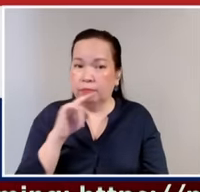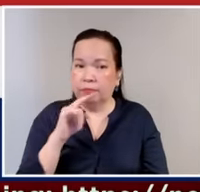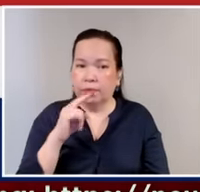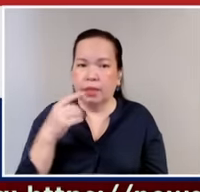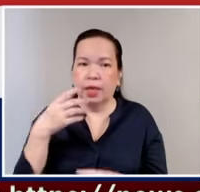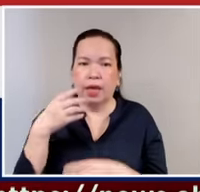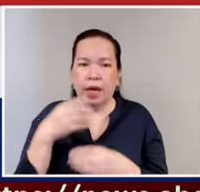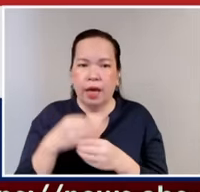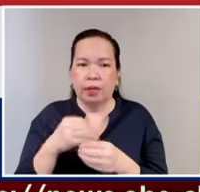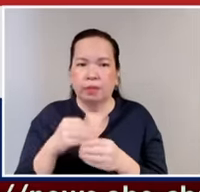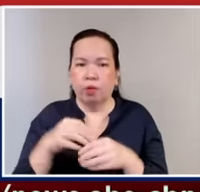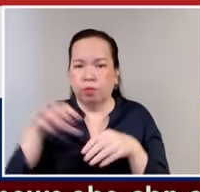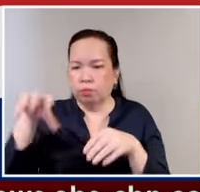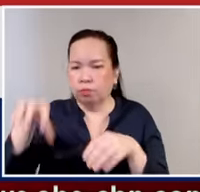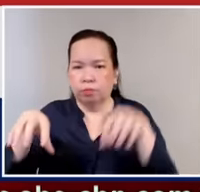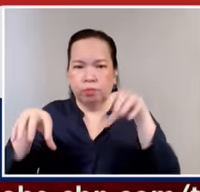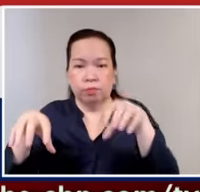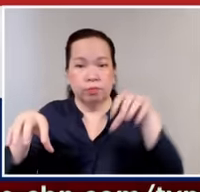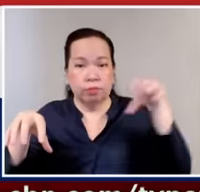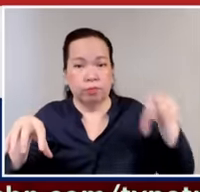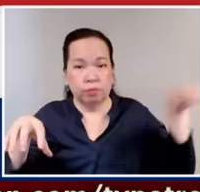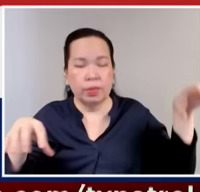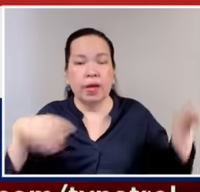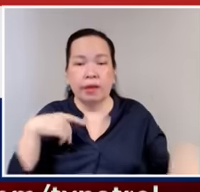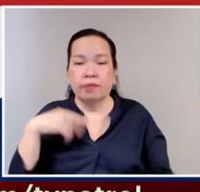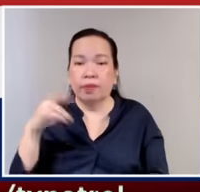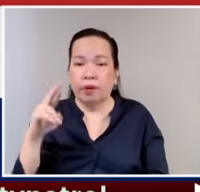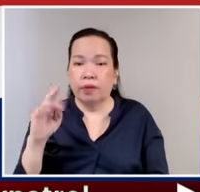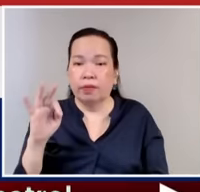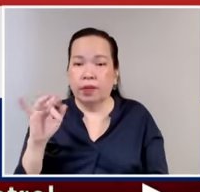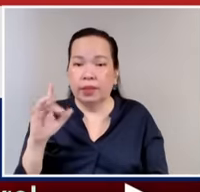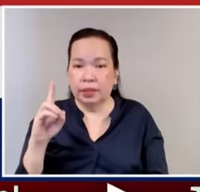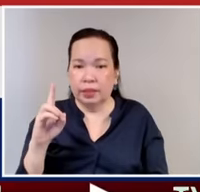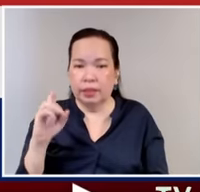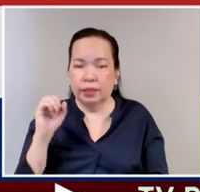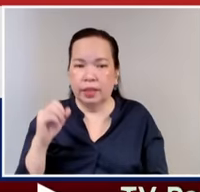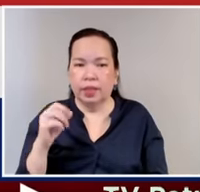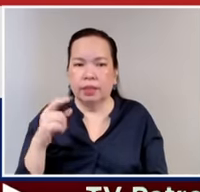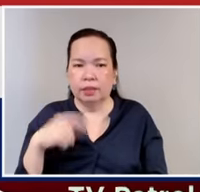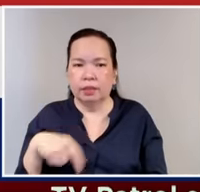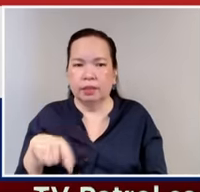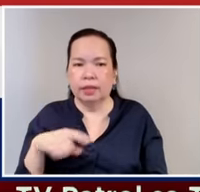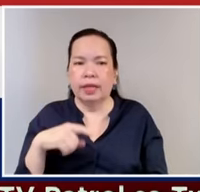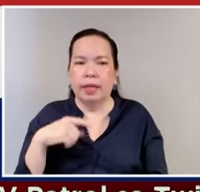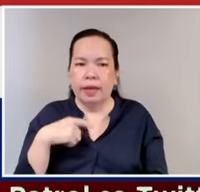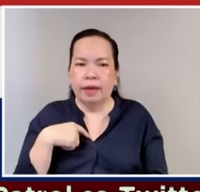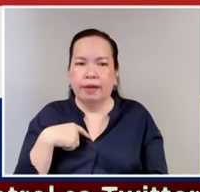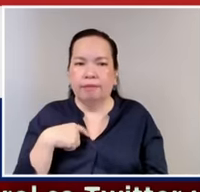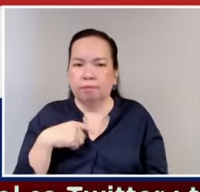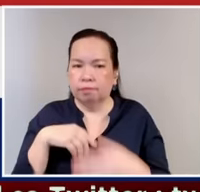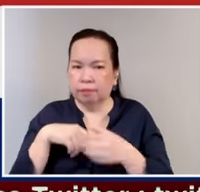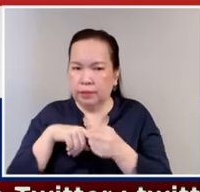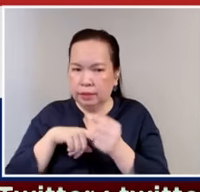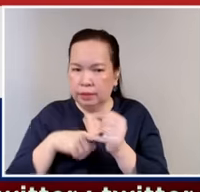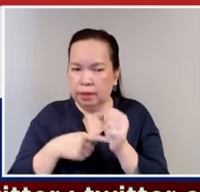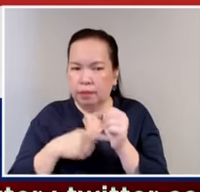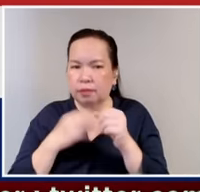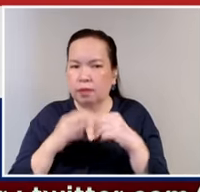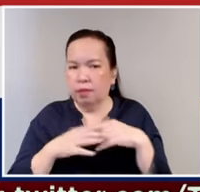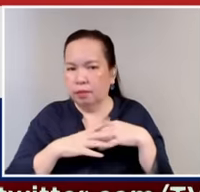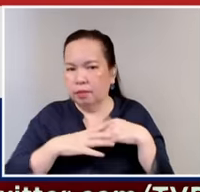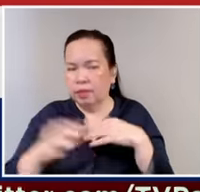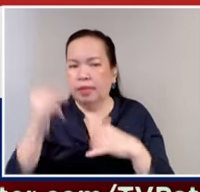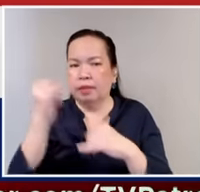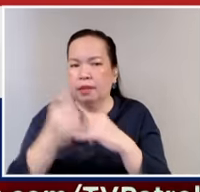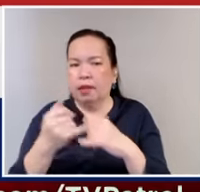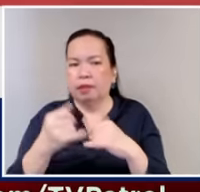tellers na may mga hawak ng RFID card readers at nakaistasyon sa entry at exit points ng bawat toll plaza para bumilis